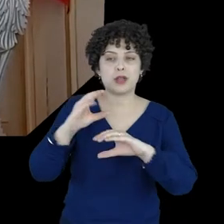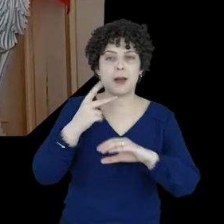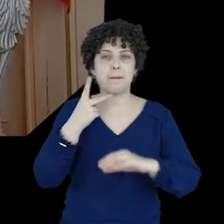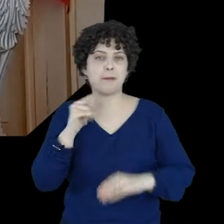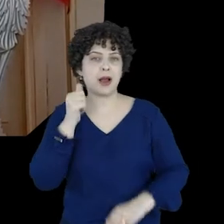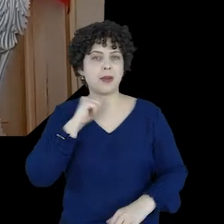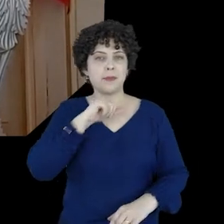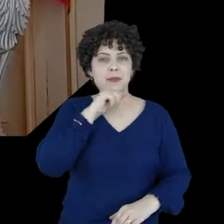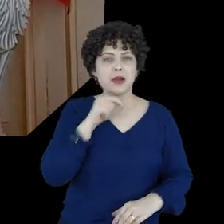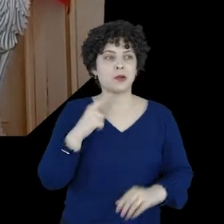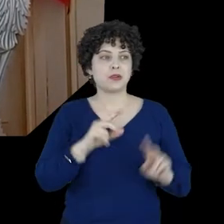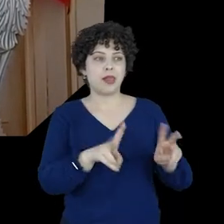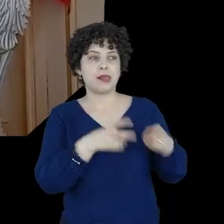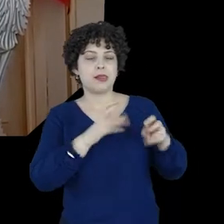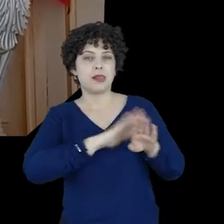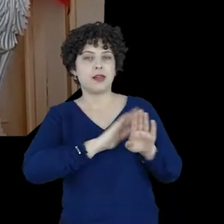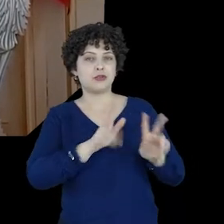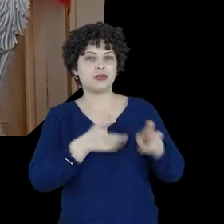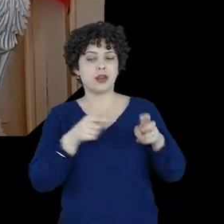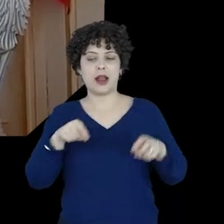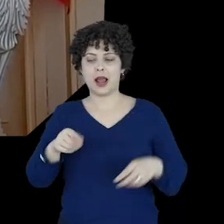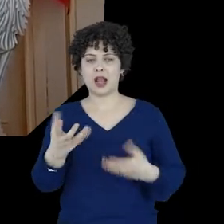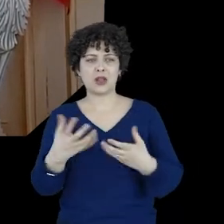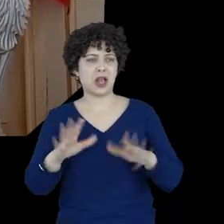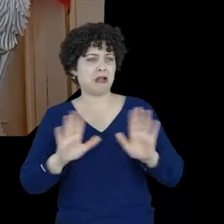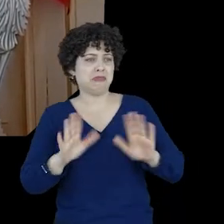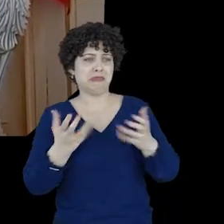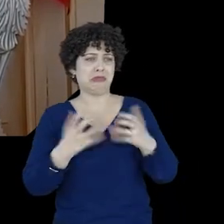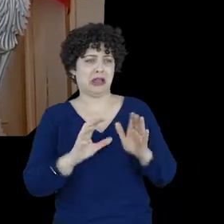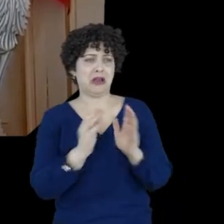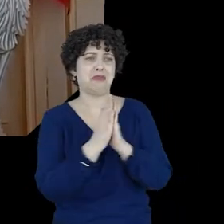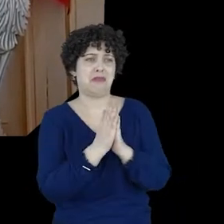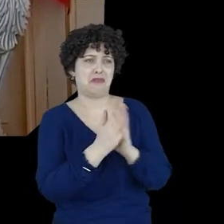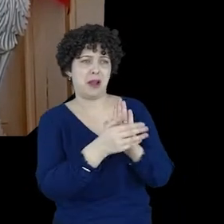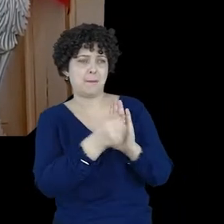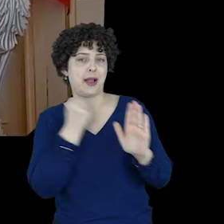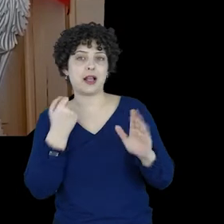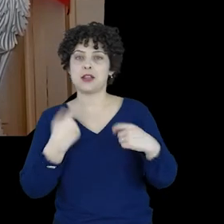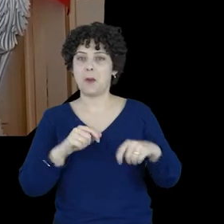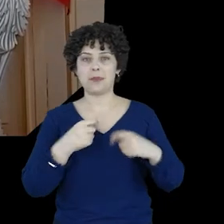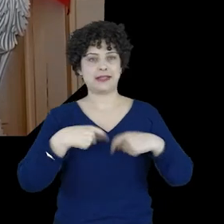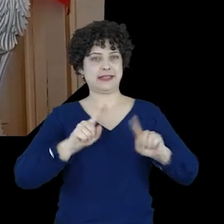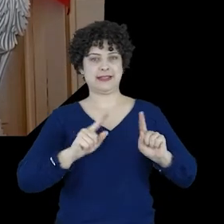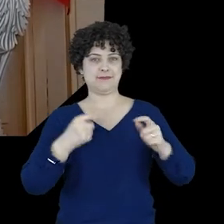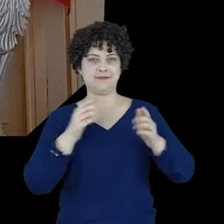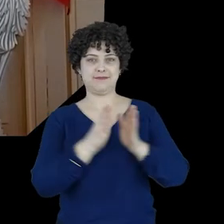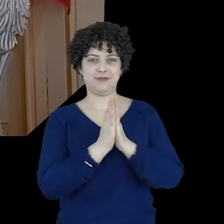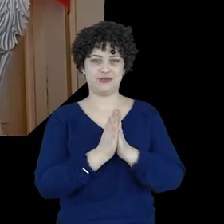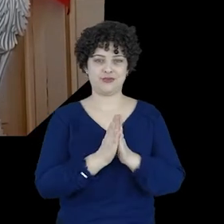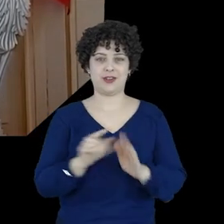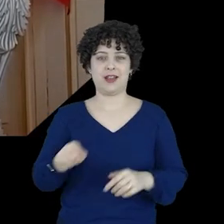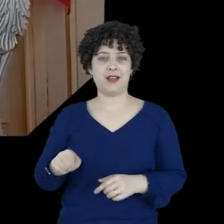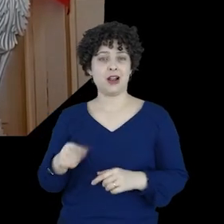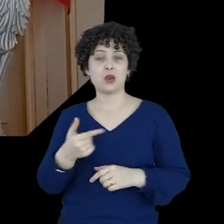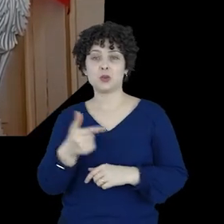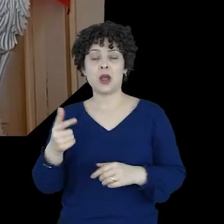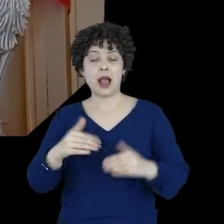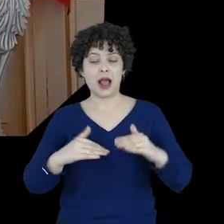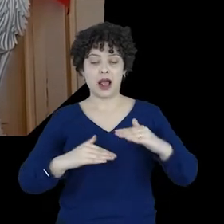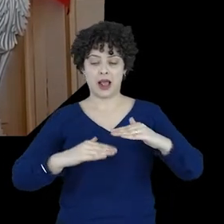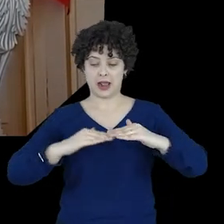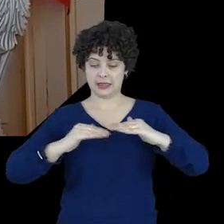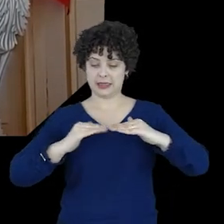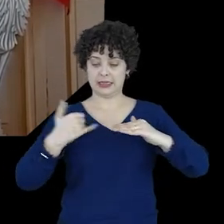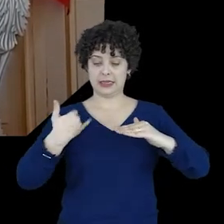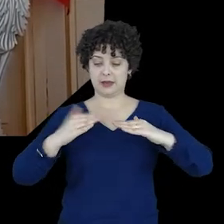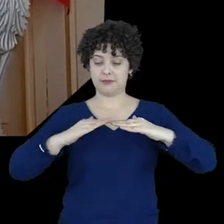pour générer des revenus, mais que l'enfant ne souhaiterait plus voir sur les réseaux sociaux, sur les plateformes, même s'il n'a